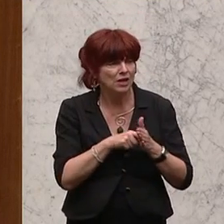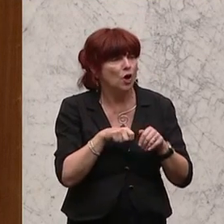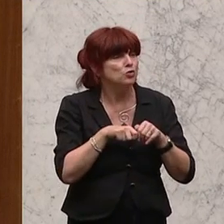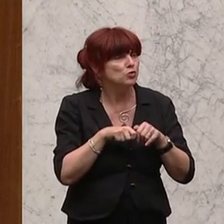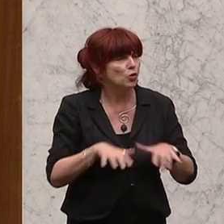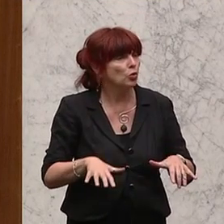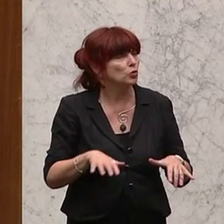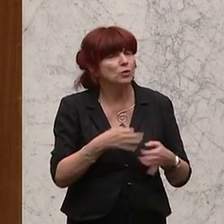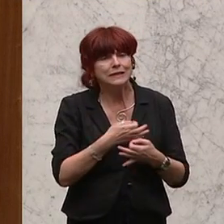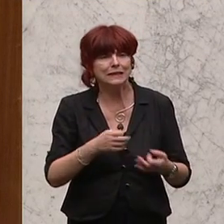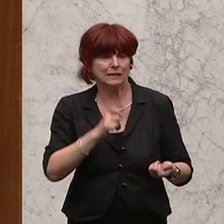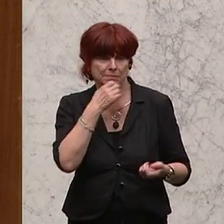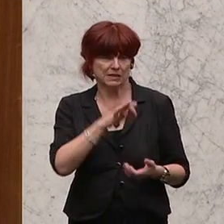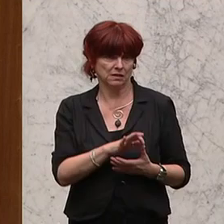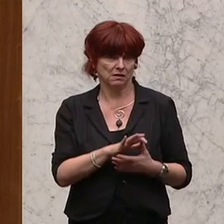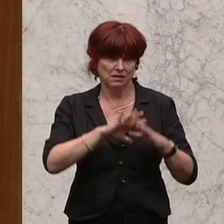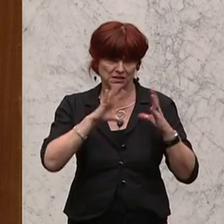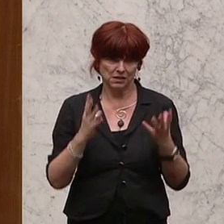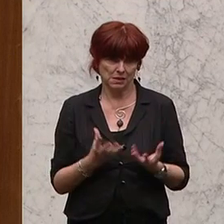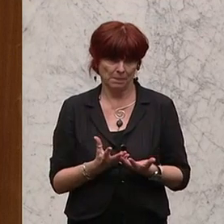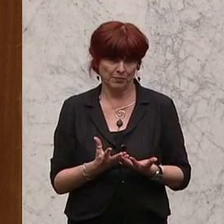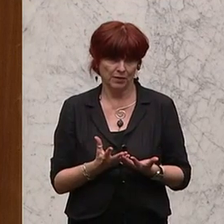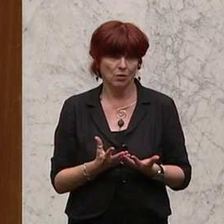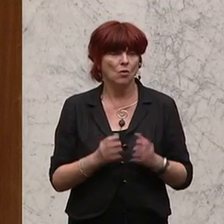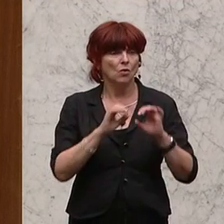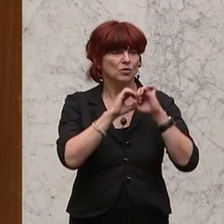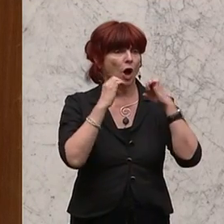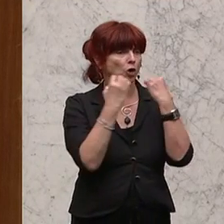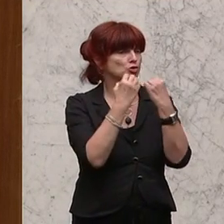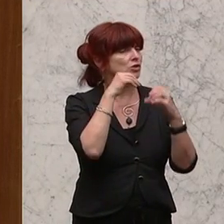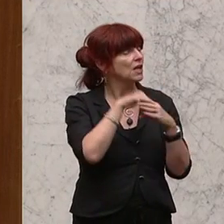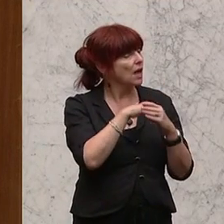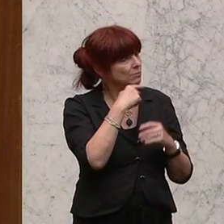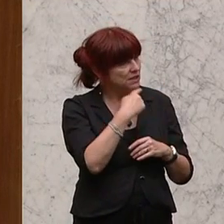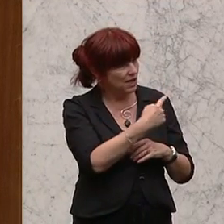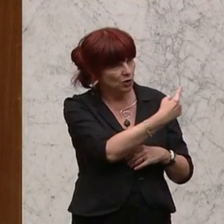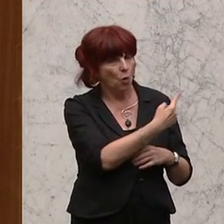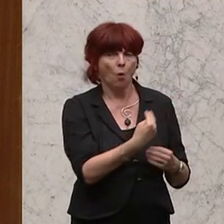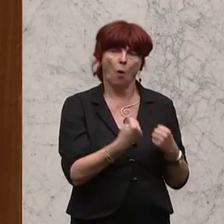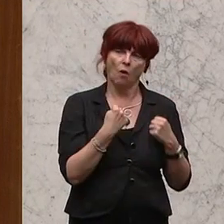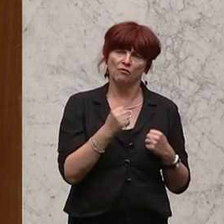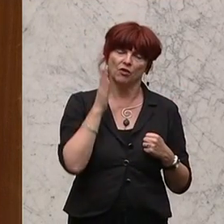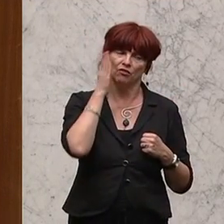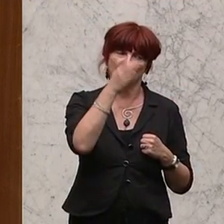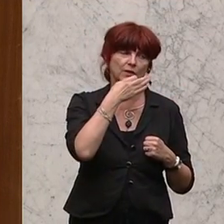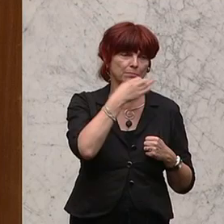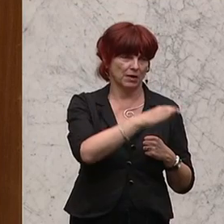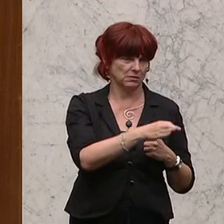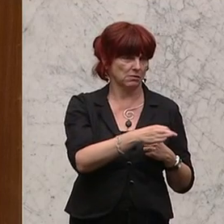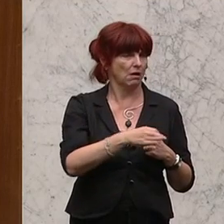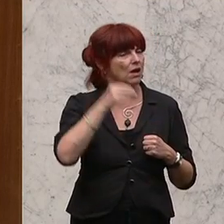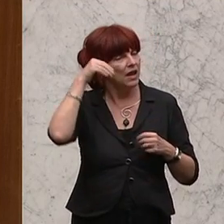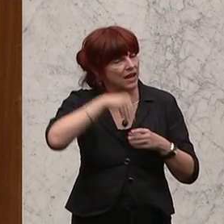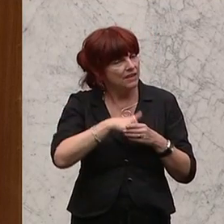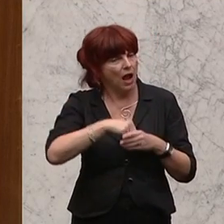im Endeffekt sich nichts verbessert. Und Sie haben im Ausschuss gesagt, Sie hoffen jetzt, dass alles besser wird am Standort, weil ja